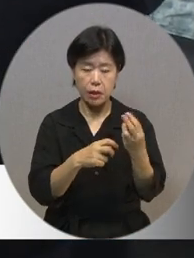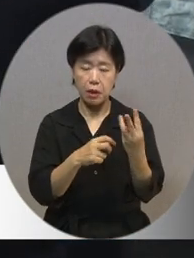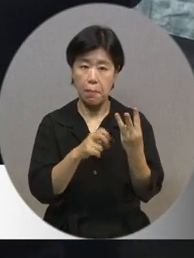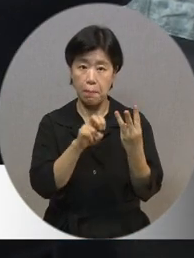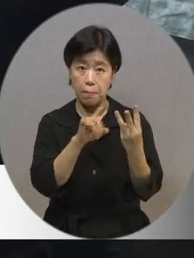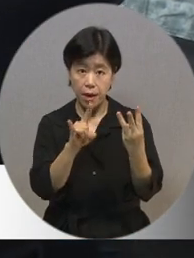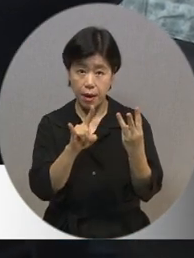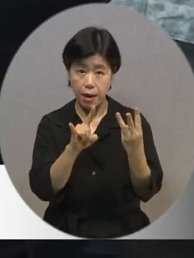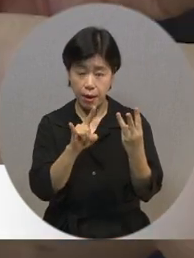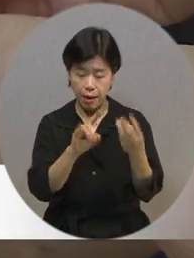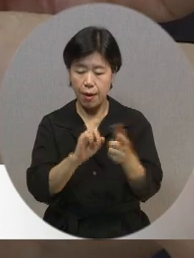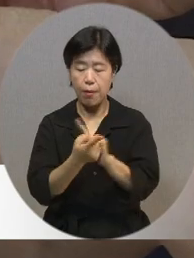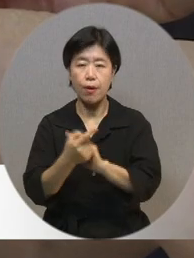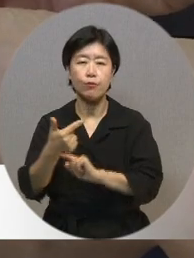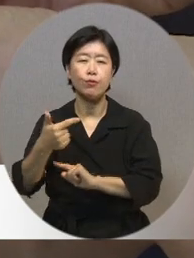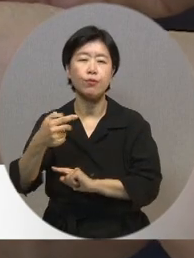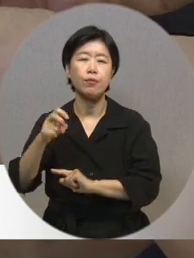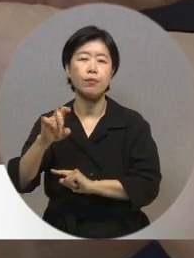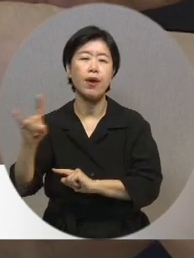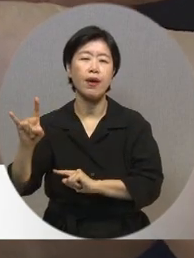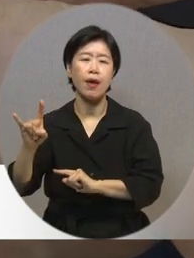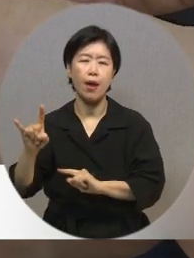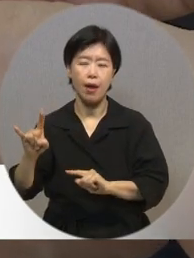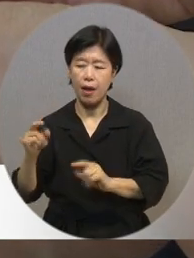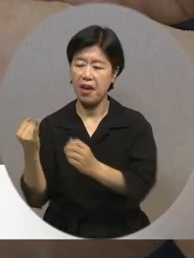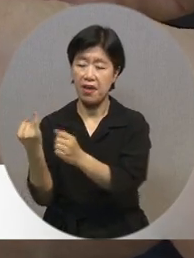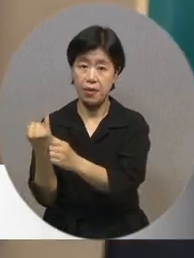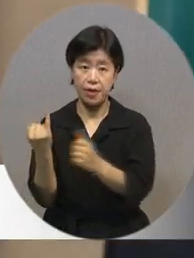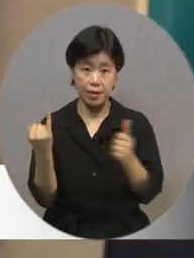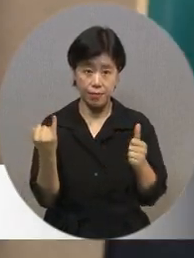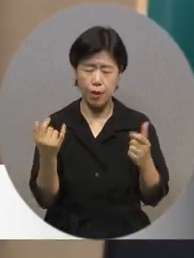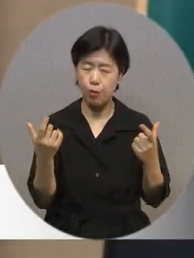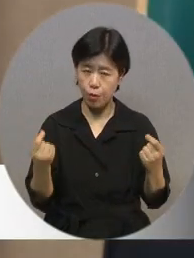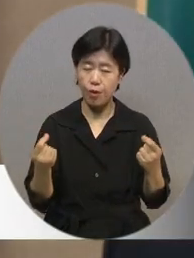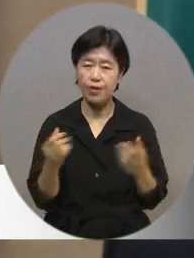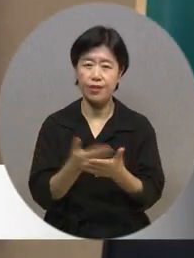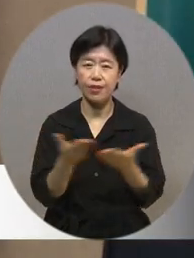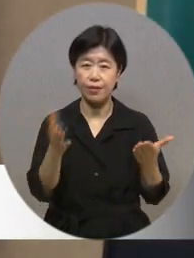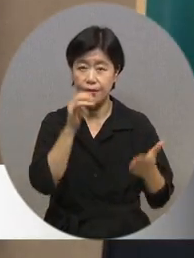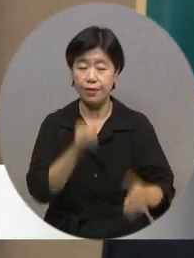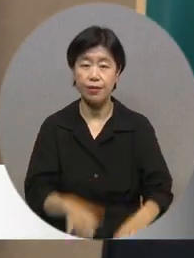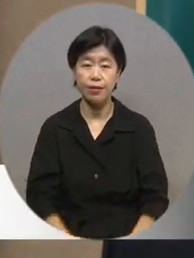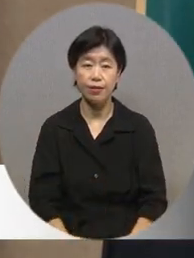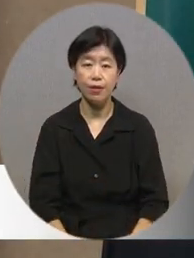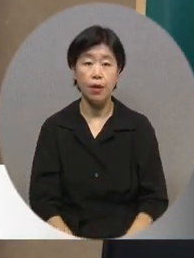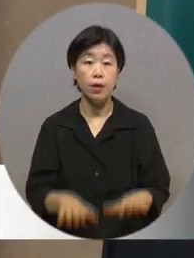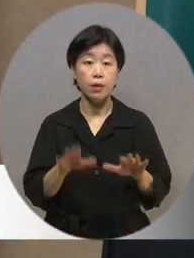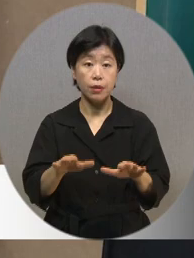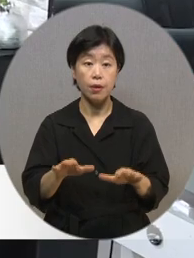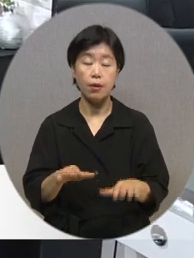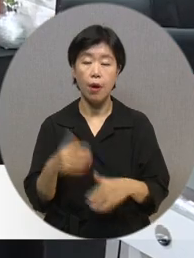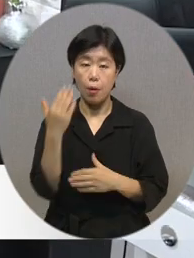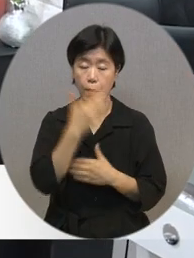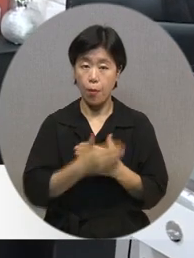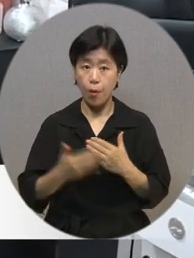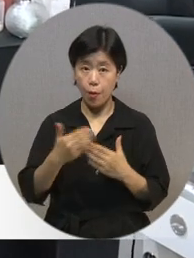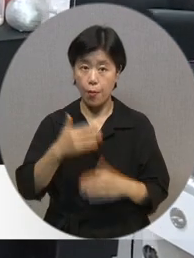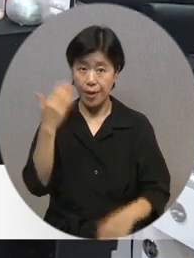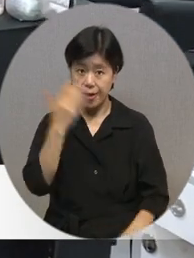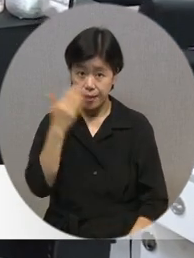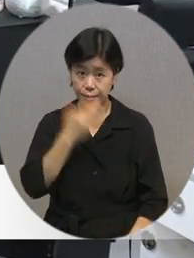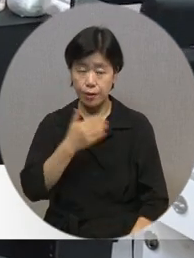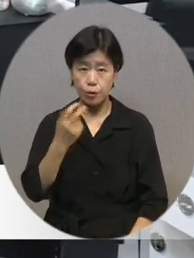지원되어 여자 어르신과의 차등도 해소됩니다. 이번 사업을 통해 어르신들의 보건위생 수준 향상뿐 아니라 이미용